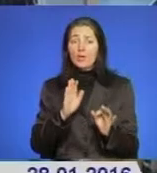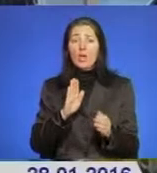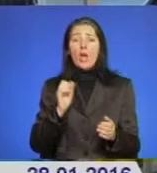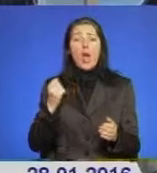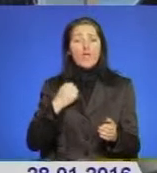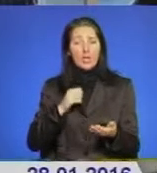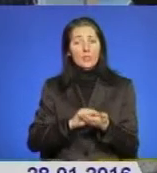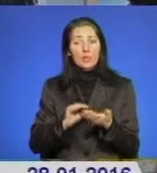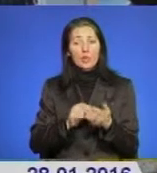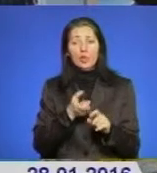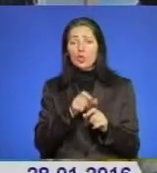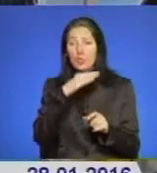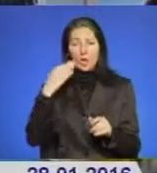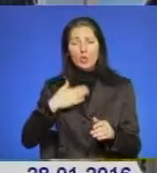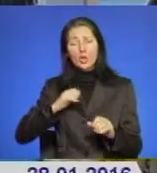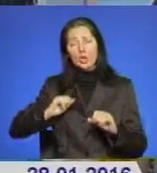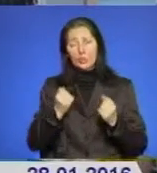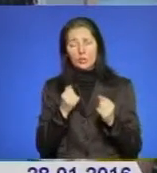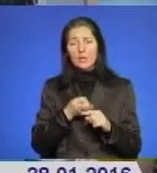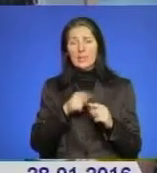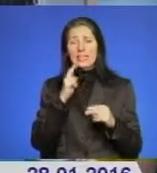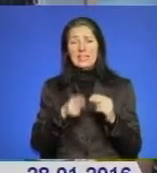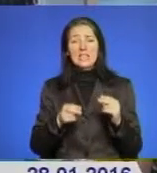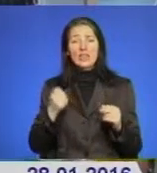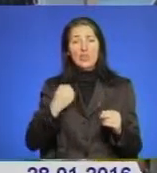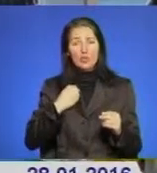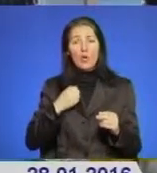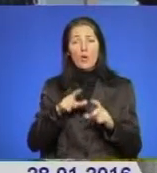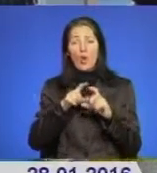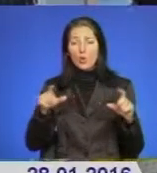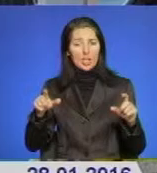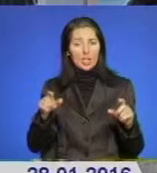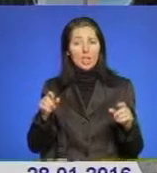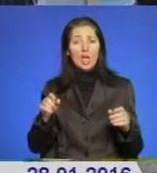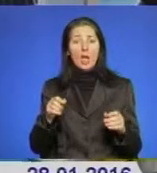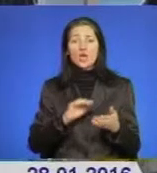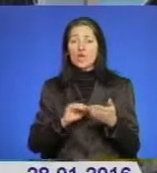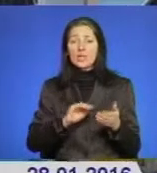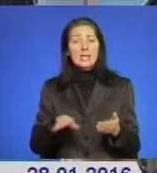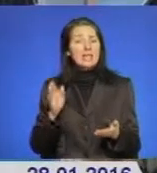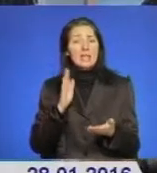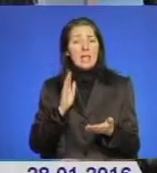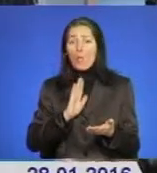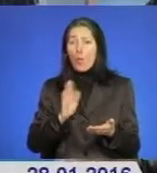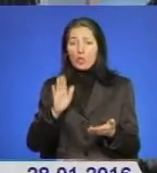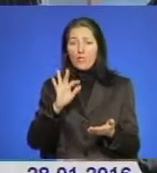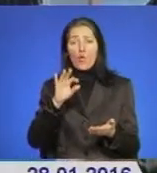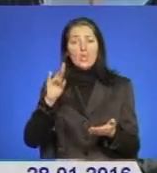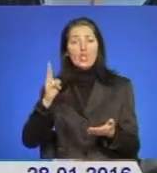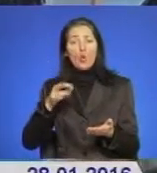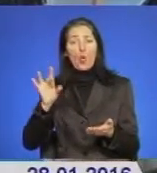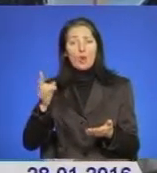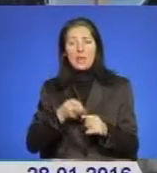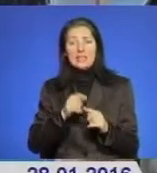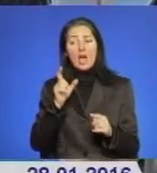моїх друзів, які закінчили воєнне училище військової журналістики, не стали воєнкорами. А ця людина, яка любила